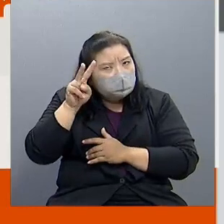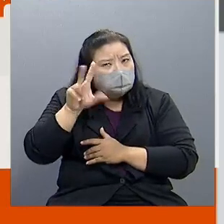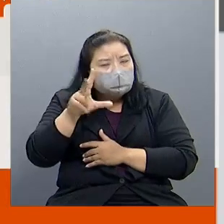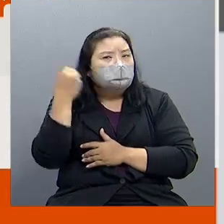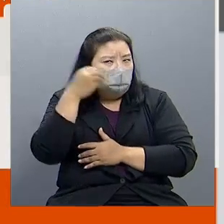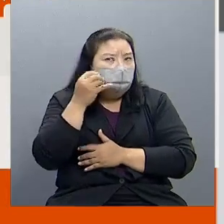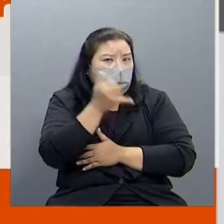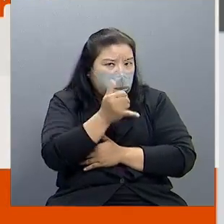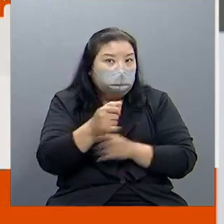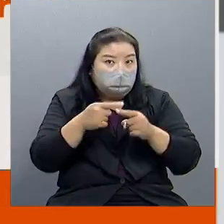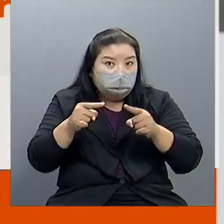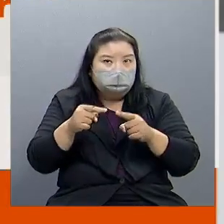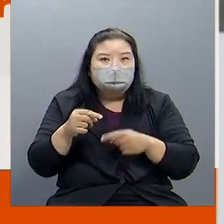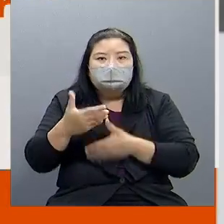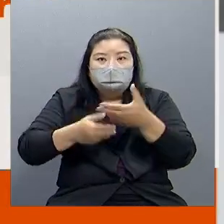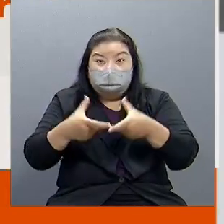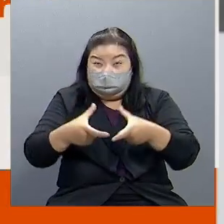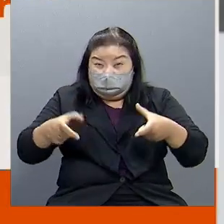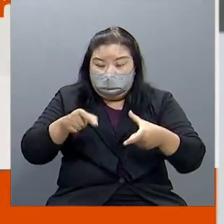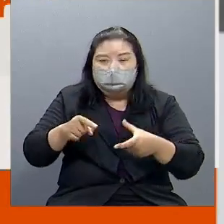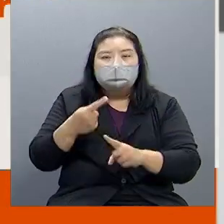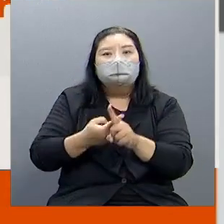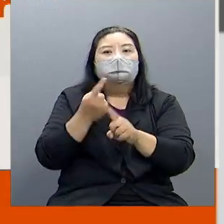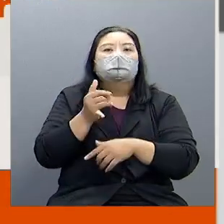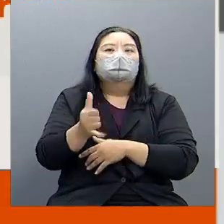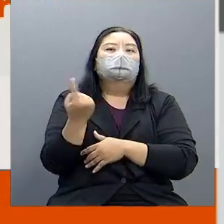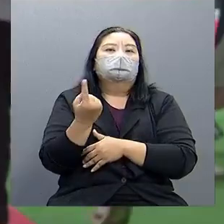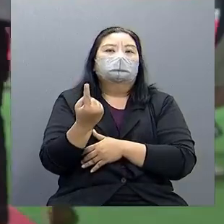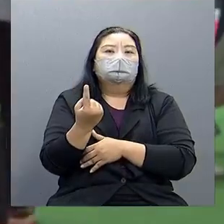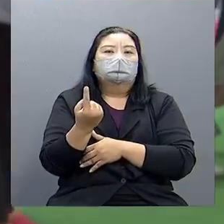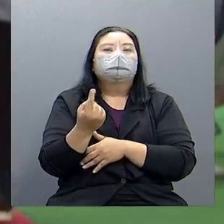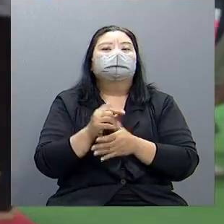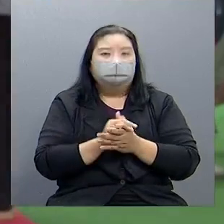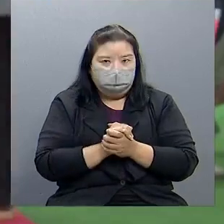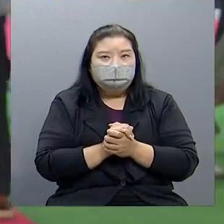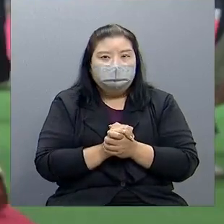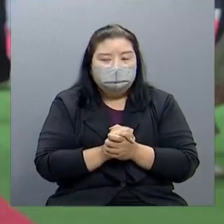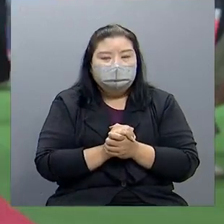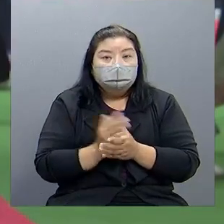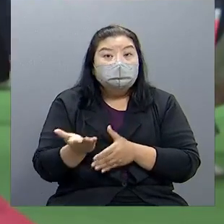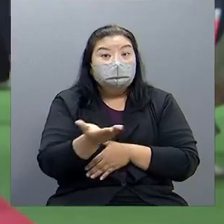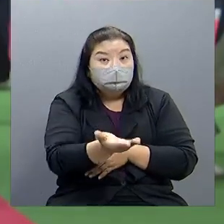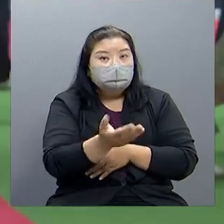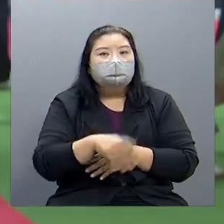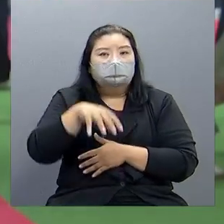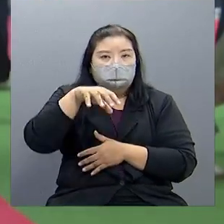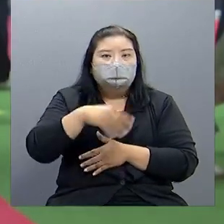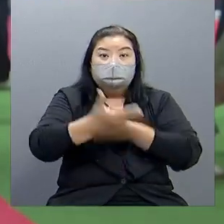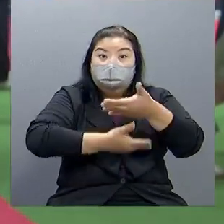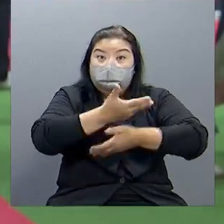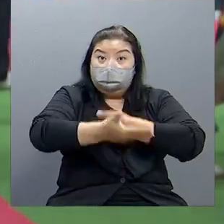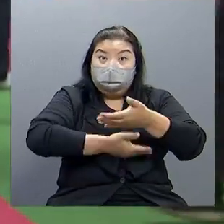ะจะซื้อสินค้าไม่เกินเดือนละครั้งค่ะคุณพวดีคุณจิราชาตาคะกรมพัฒนาธุรกิจการค้าตอนนี้ก็มีการ